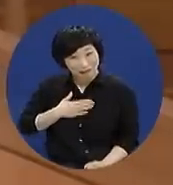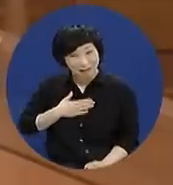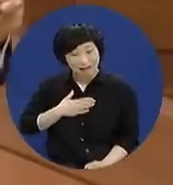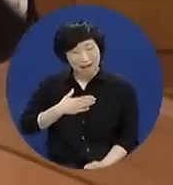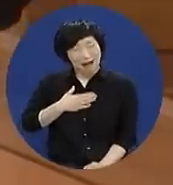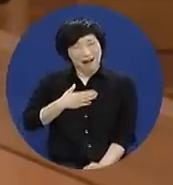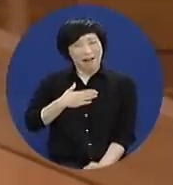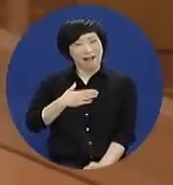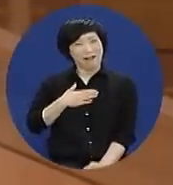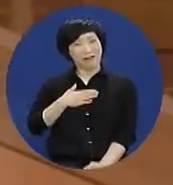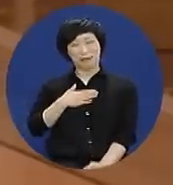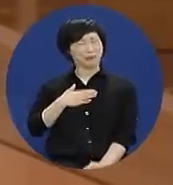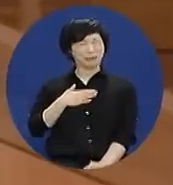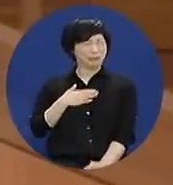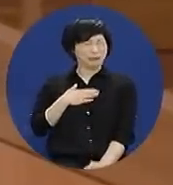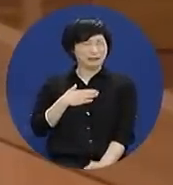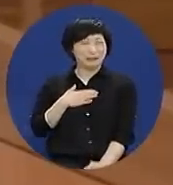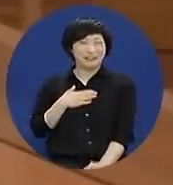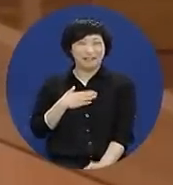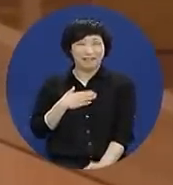落ち着かないです